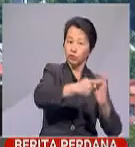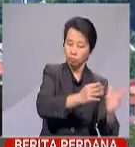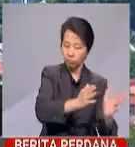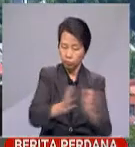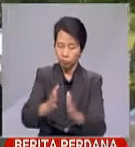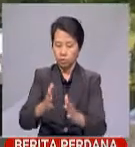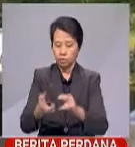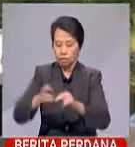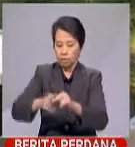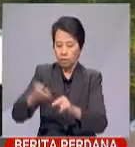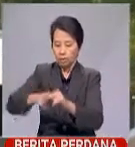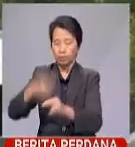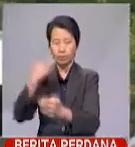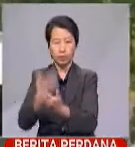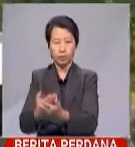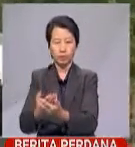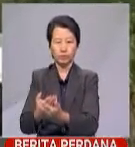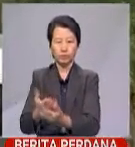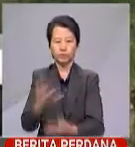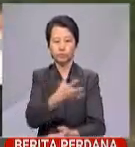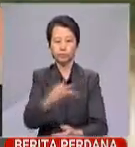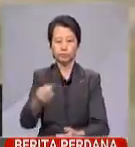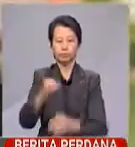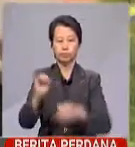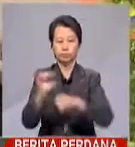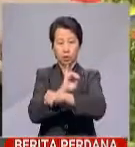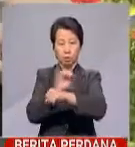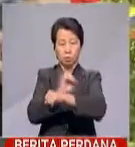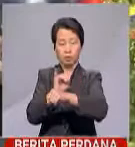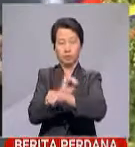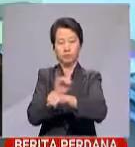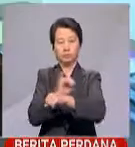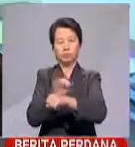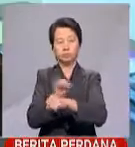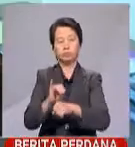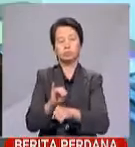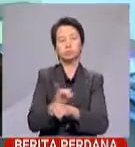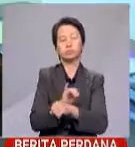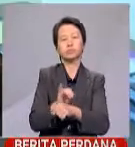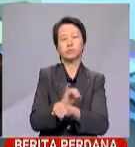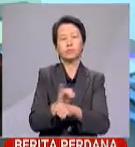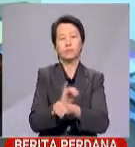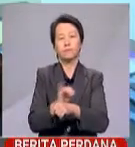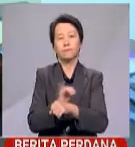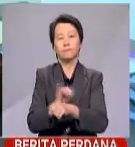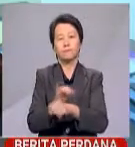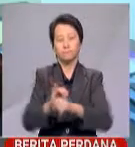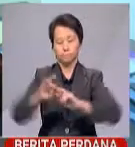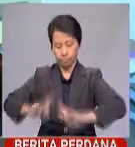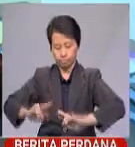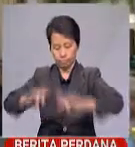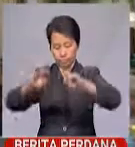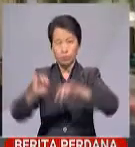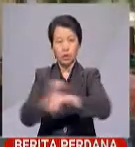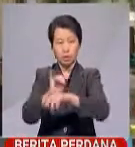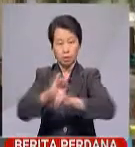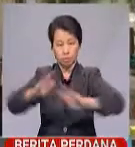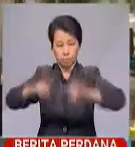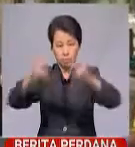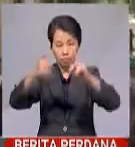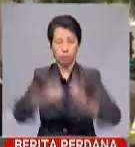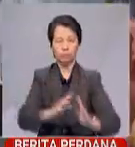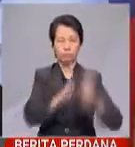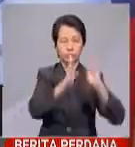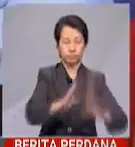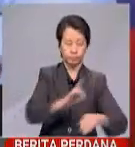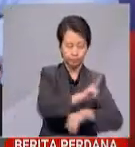cuba pertambahbaikan dan industri-industri yang dibangunkan ini. Perbadanan Labuan